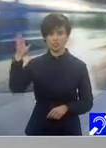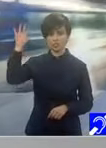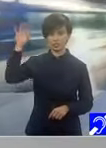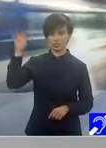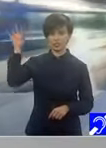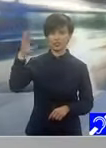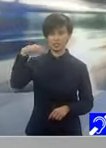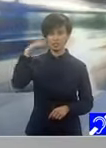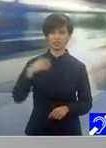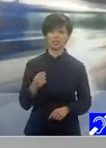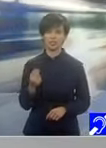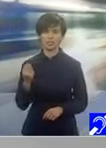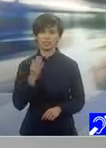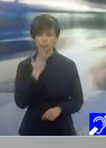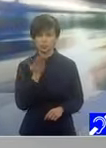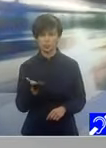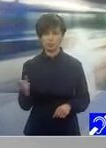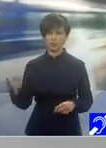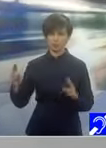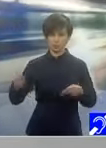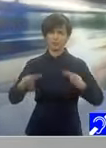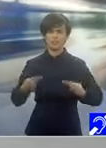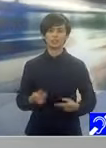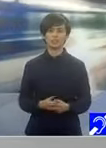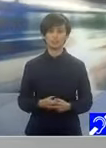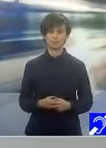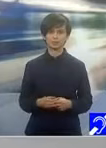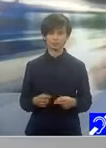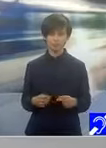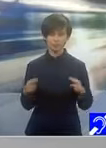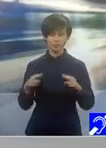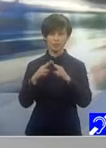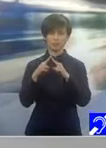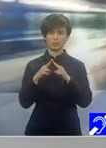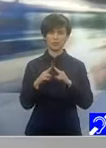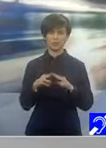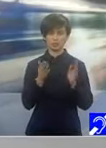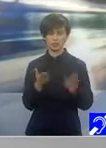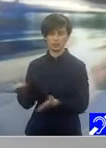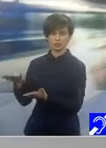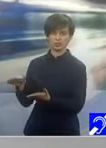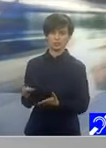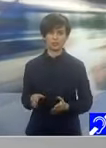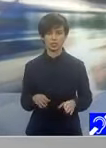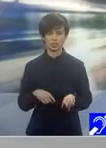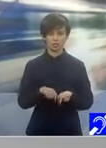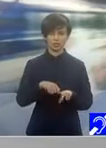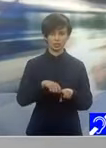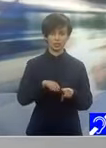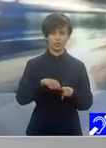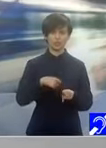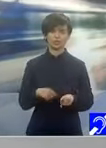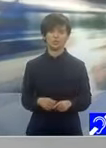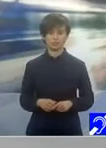invitație. Ne-am întâlnit când erați pe punctul de a începe lucrările de restaurare.